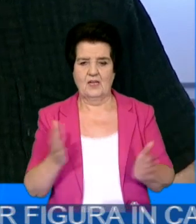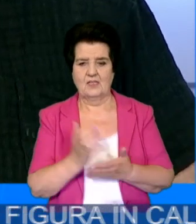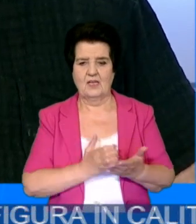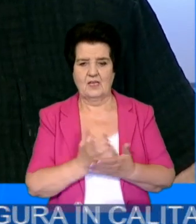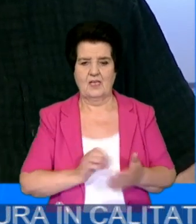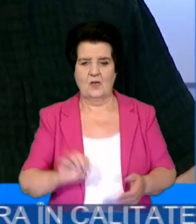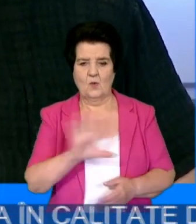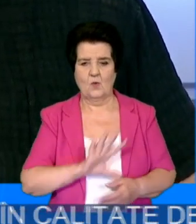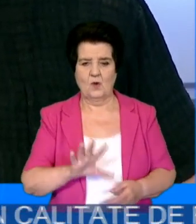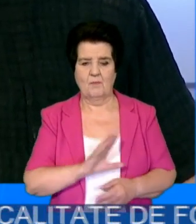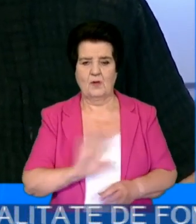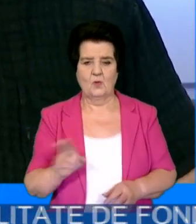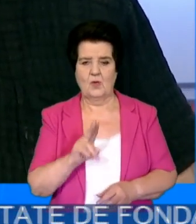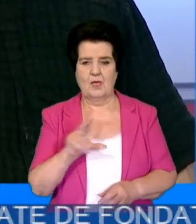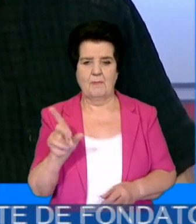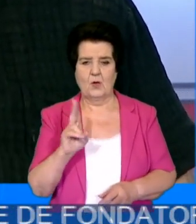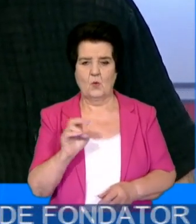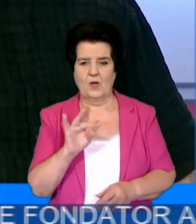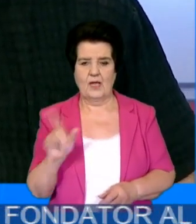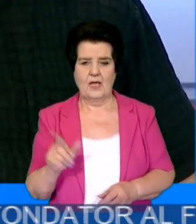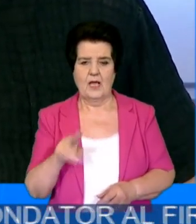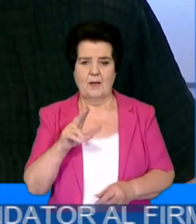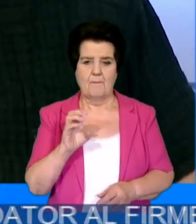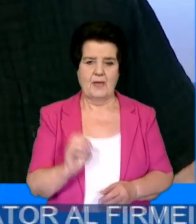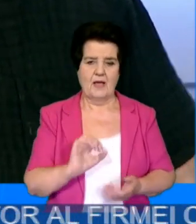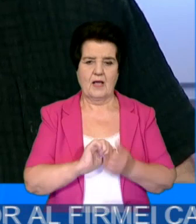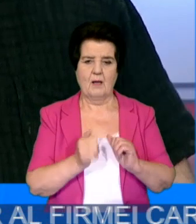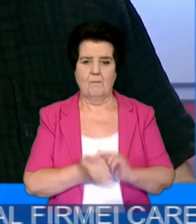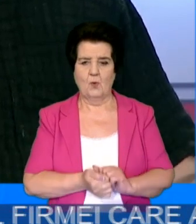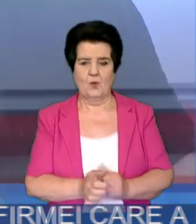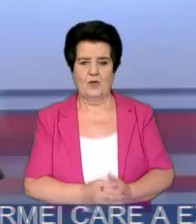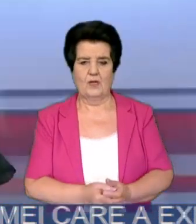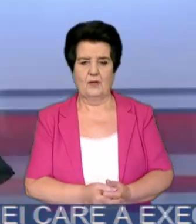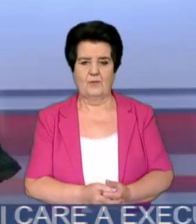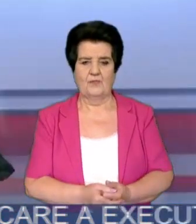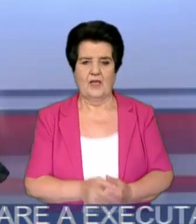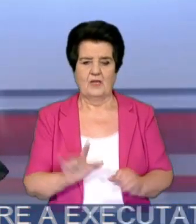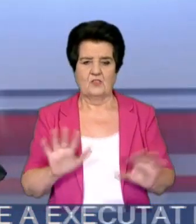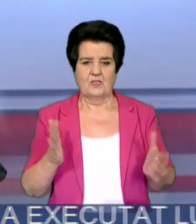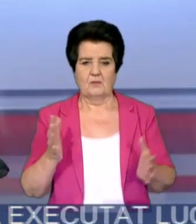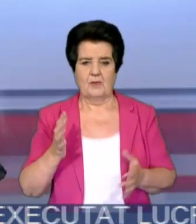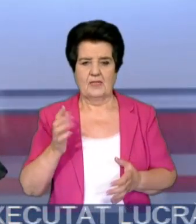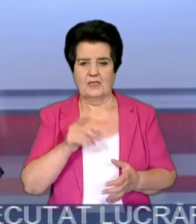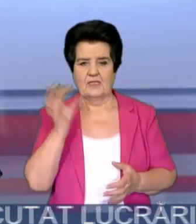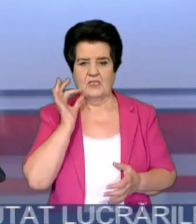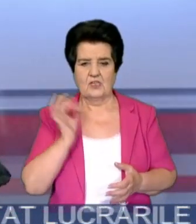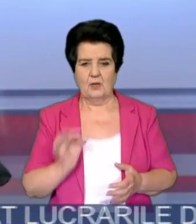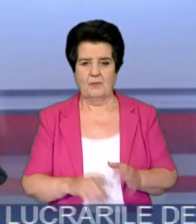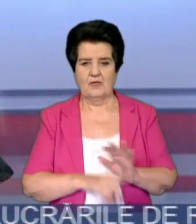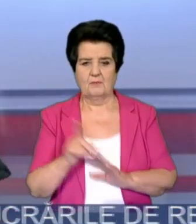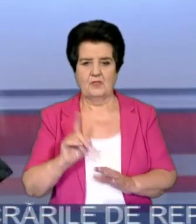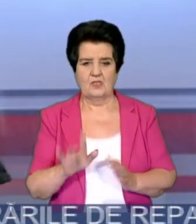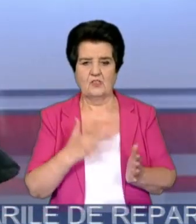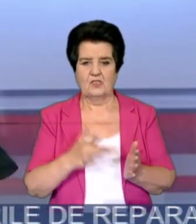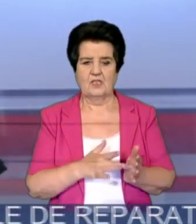din Europa nu sunt pe păcură, sunt pe cărbune. Dacă o să vă uitați ce s-a întâmplat în Germania, Germania a repornit centralele